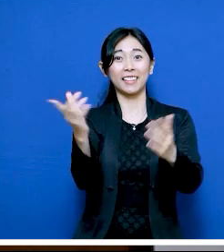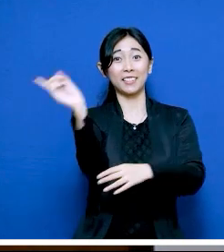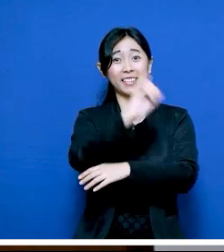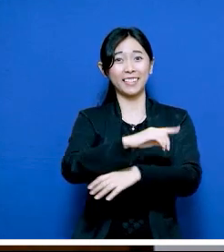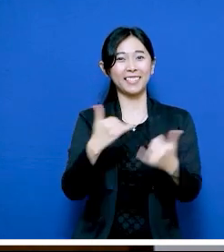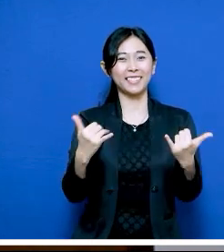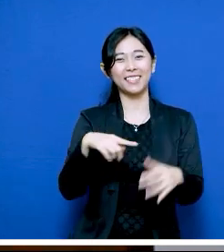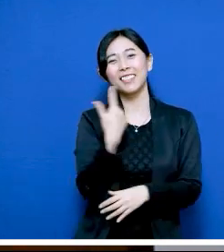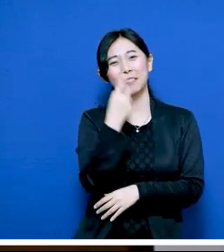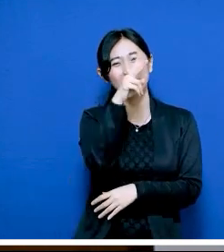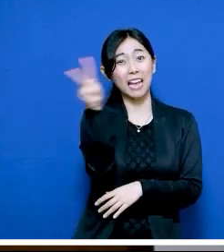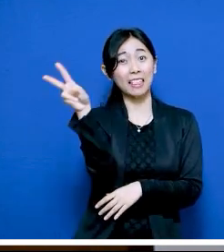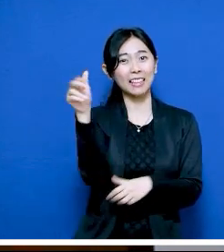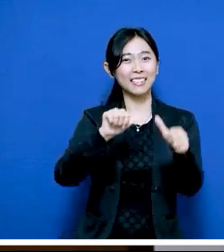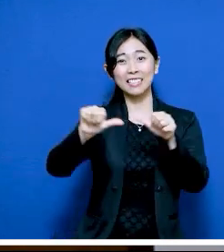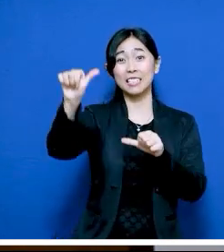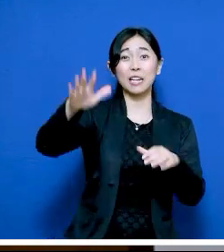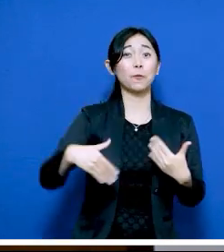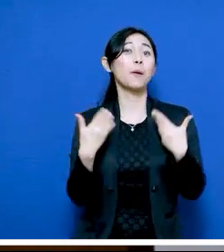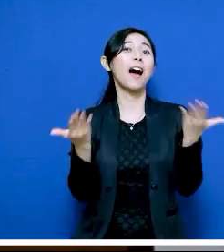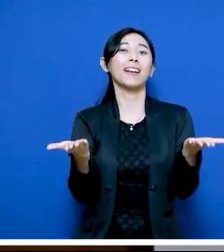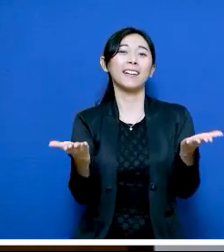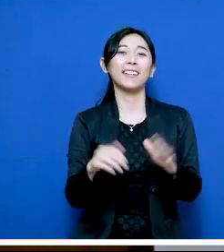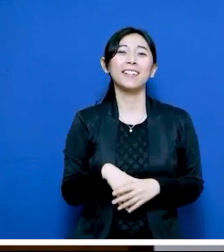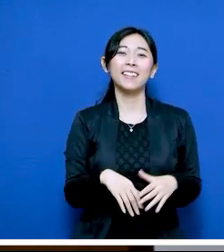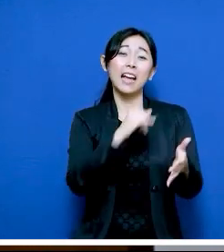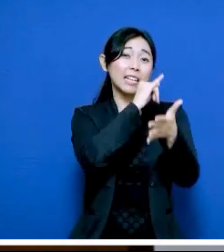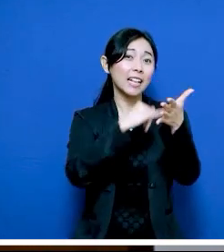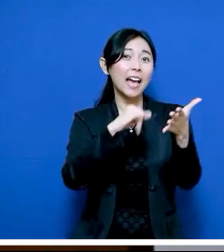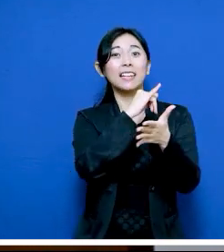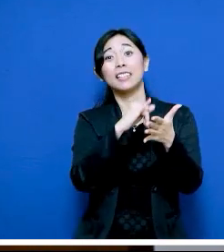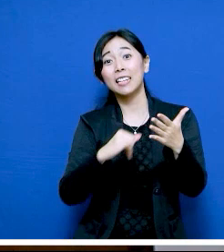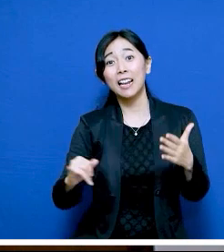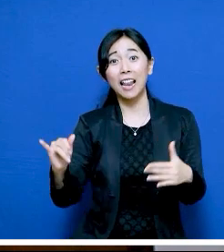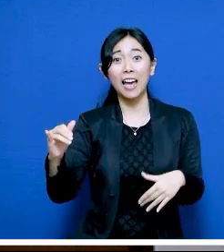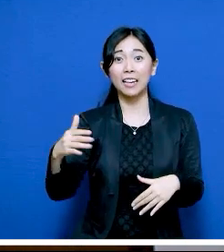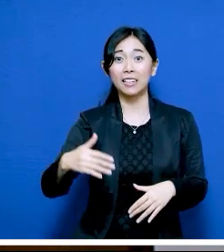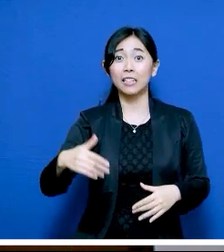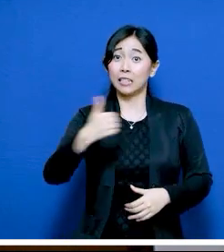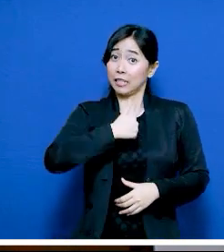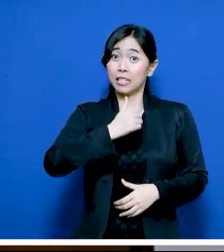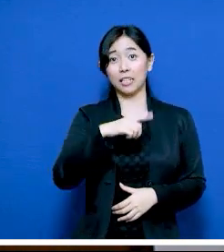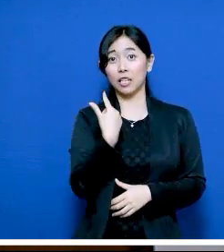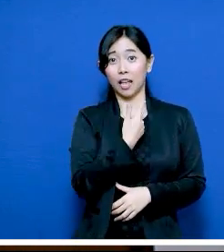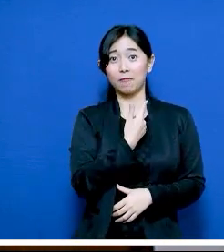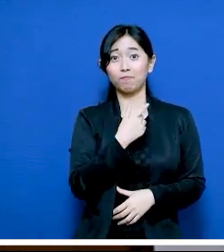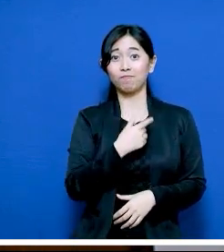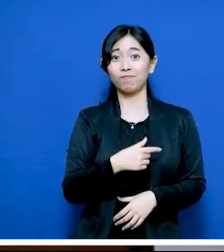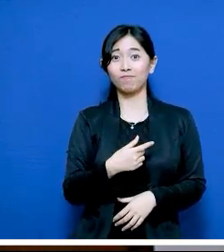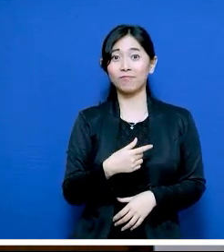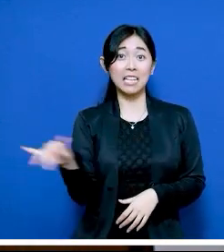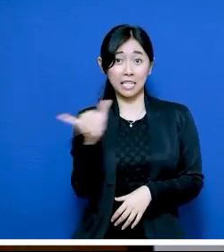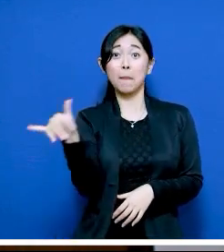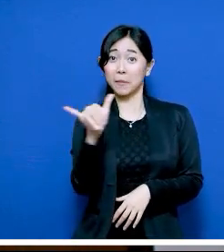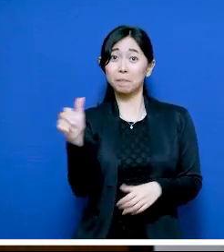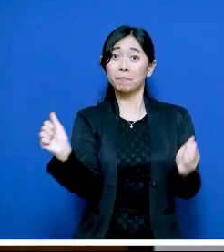kita melihat sejauh apa nilai diri yang ada pada kita. Sudah sepadankah